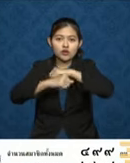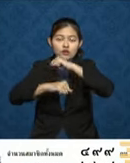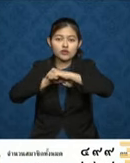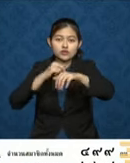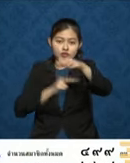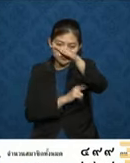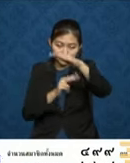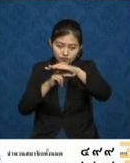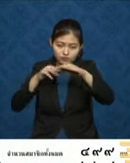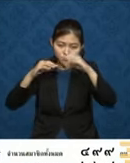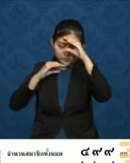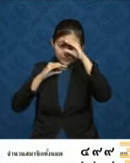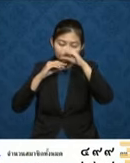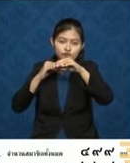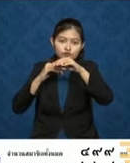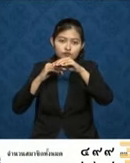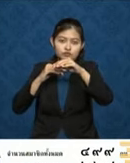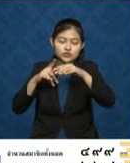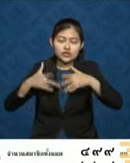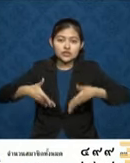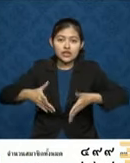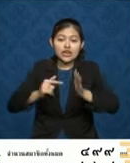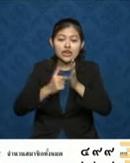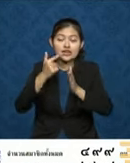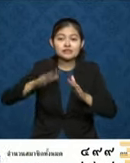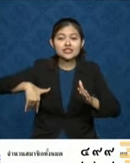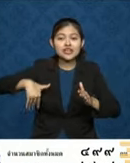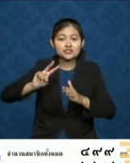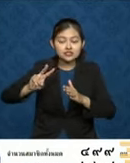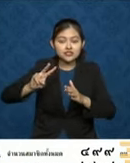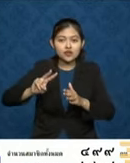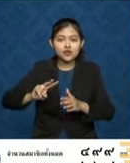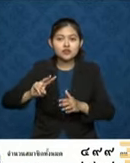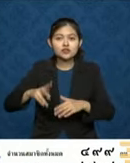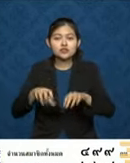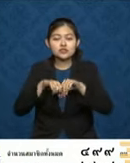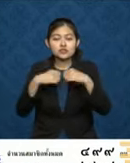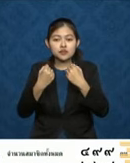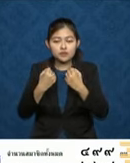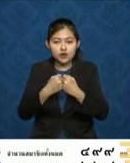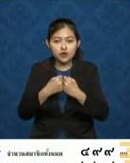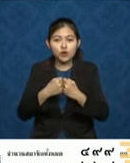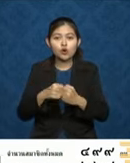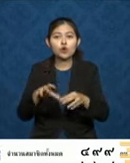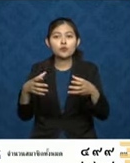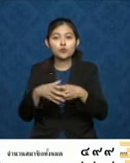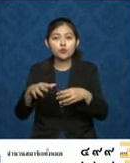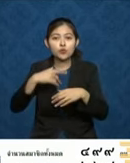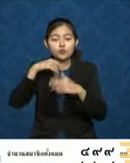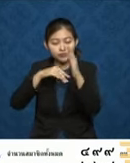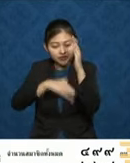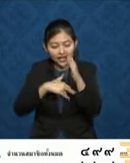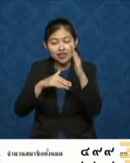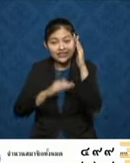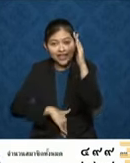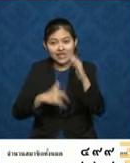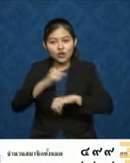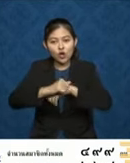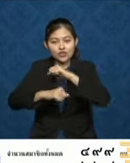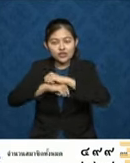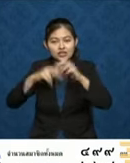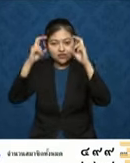ฉิมพลีตั้งแต่สมาคมชาวใต้ถึงแยกเข้าถนนพระราม 5เพื่อเป็นการแก้ปัญหาการจราจรอย่างถาวร